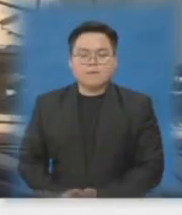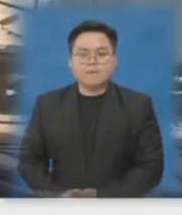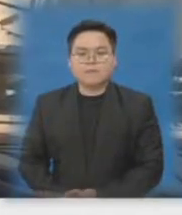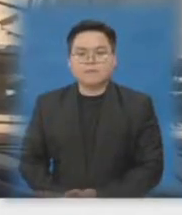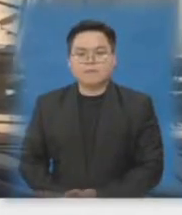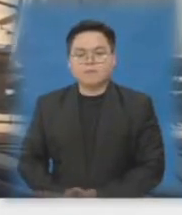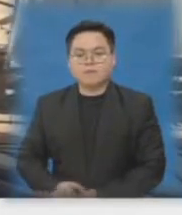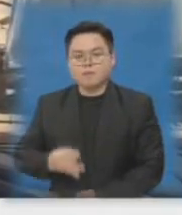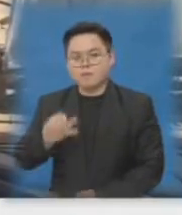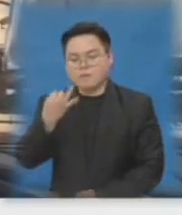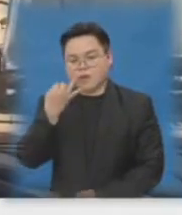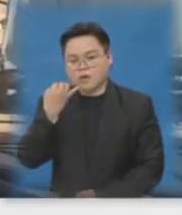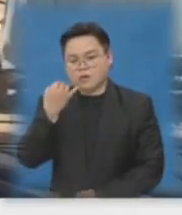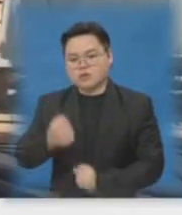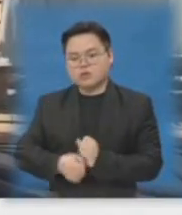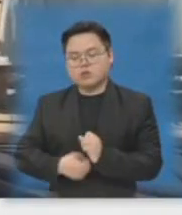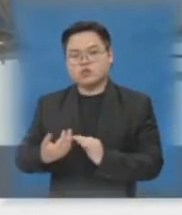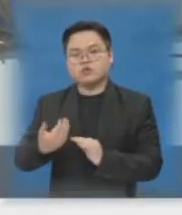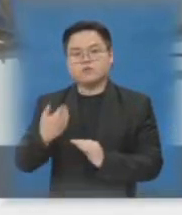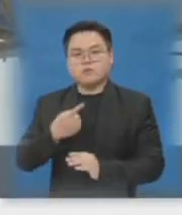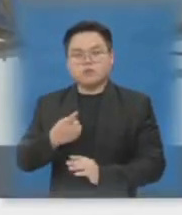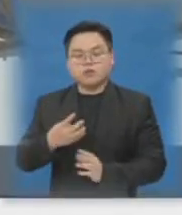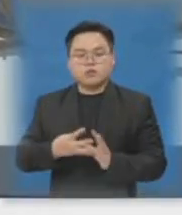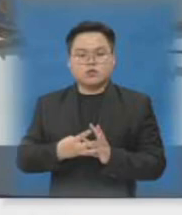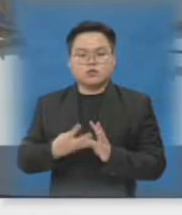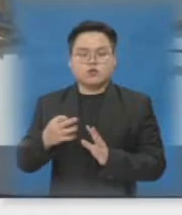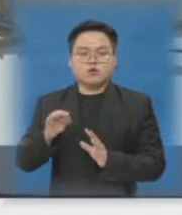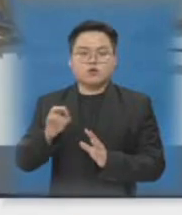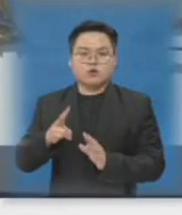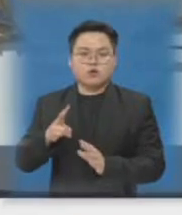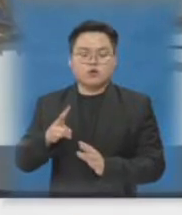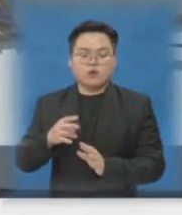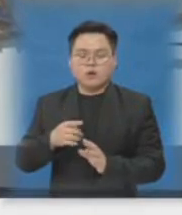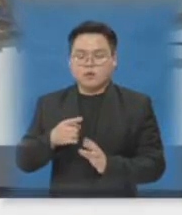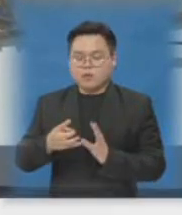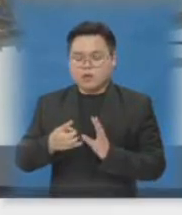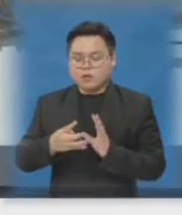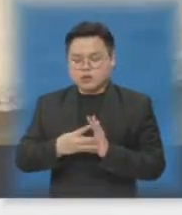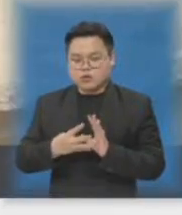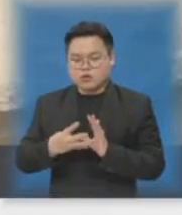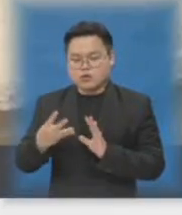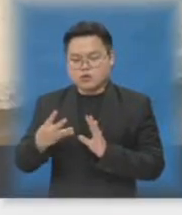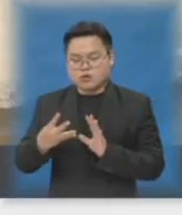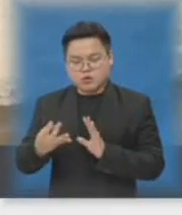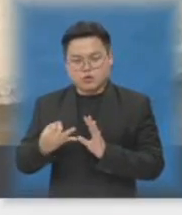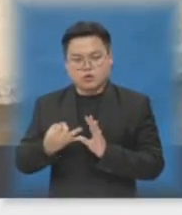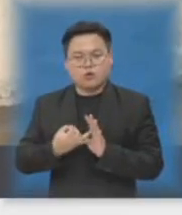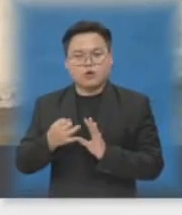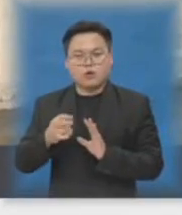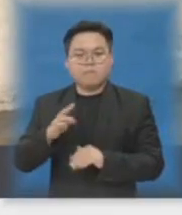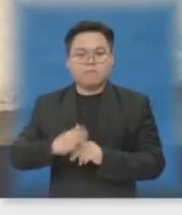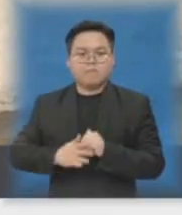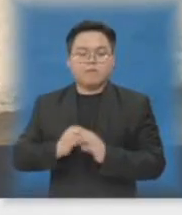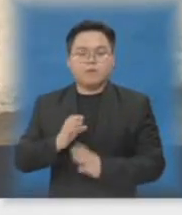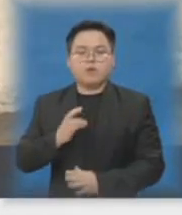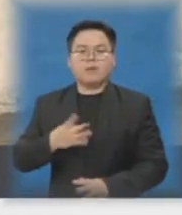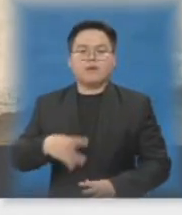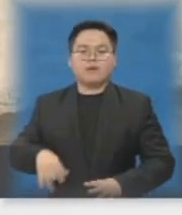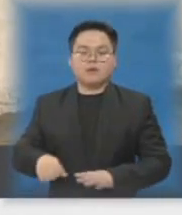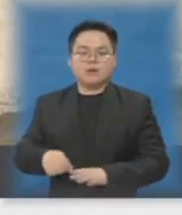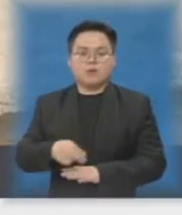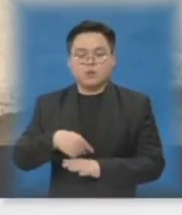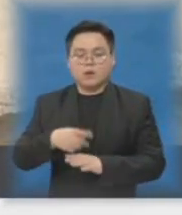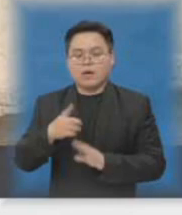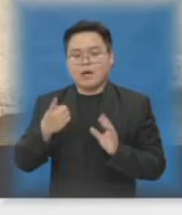Одоо бас 76 жилийн өмнө буюу 1947 онд баригдсан Сүхбаатар дүүргийн 10 дугаар хорооны нутагт байрлах иргэдийн хил заншнаар